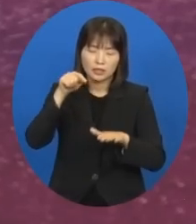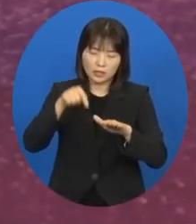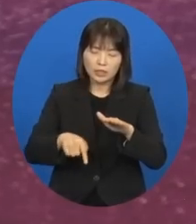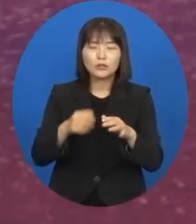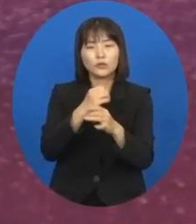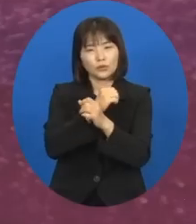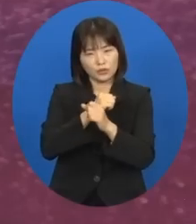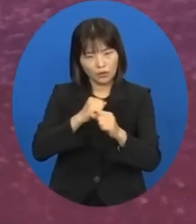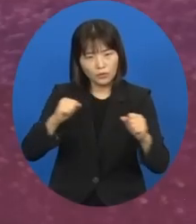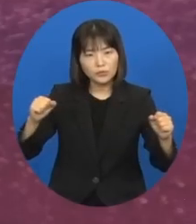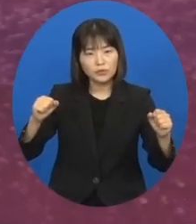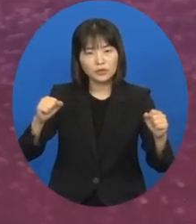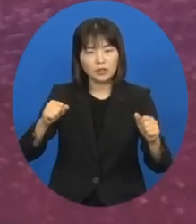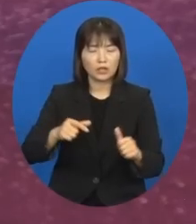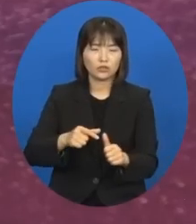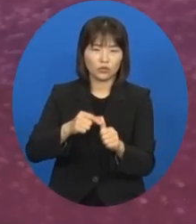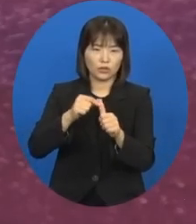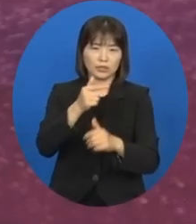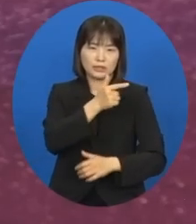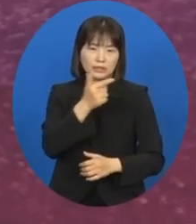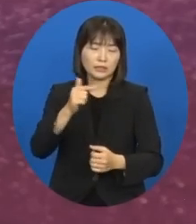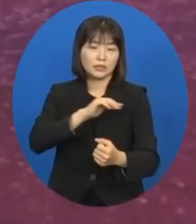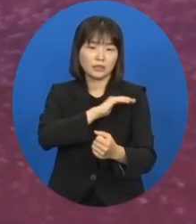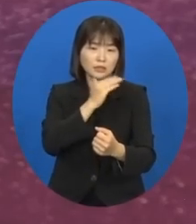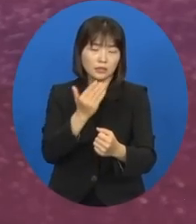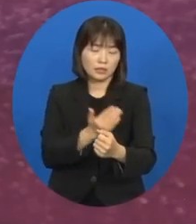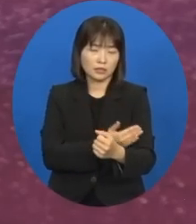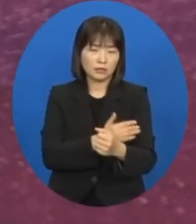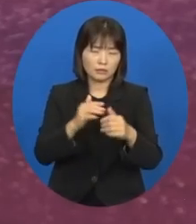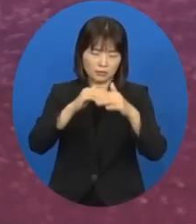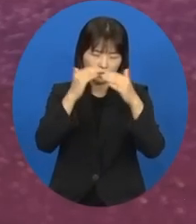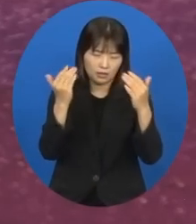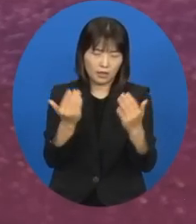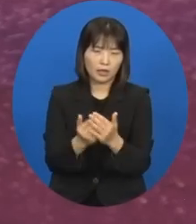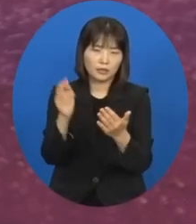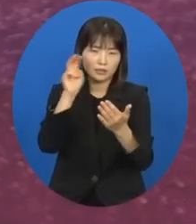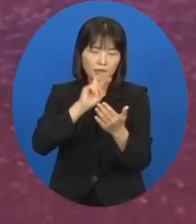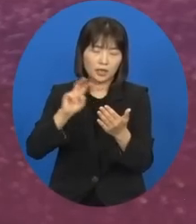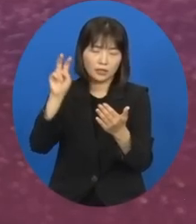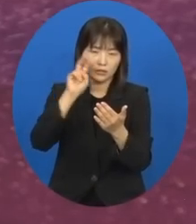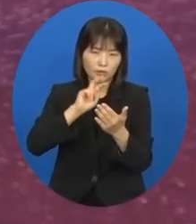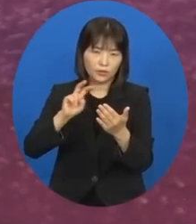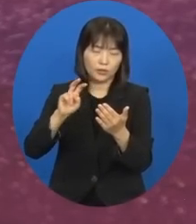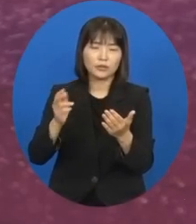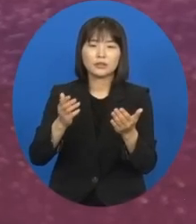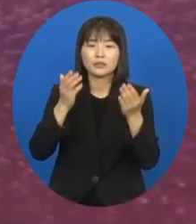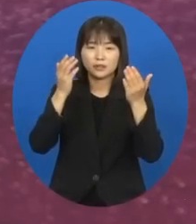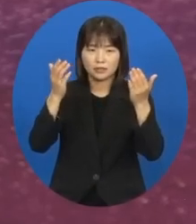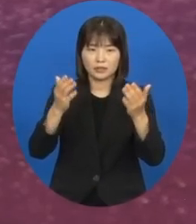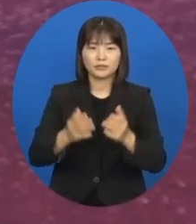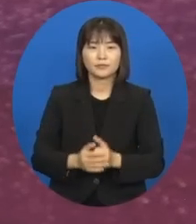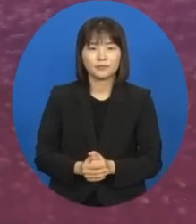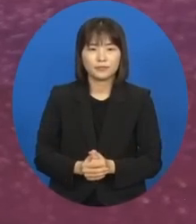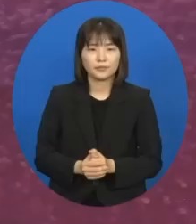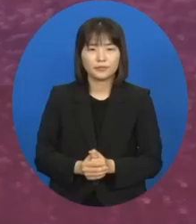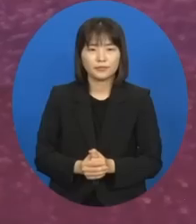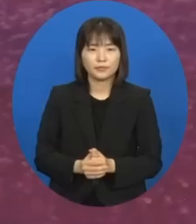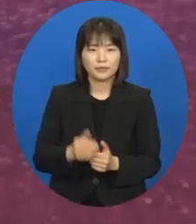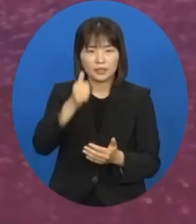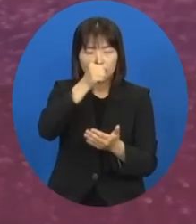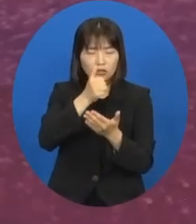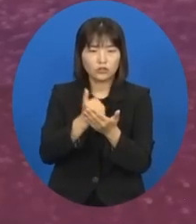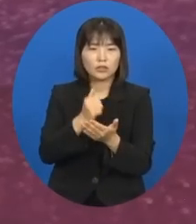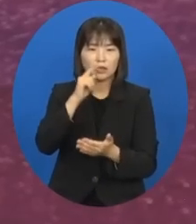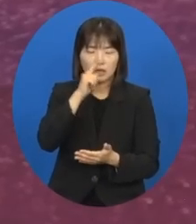날도다 구원하는 크신 능력 다 찬송할지라 죄악 세상